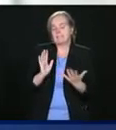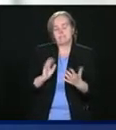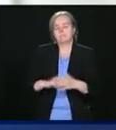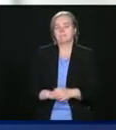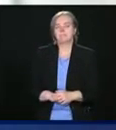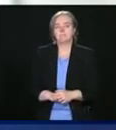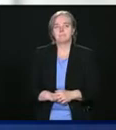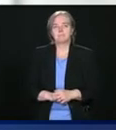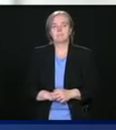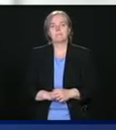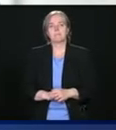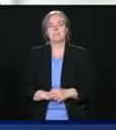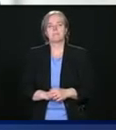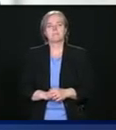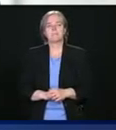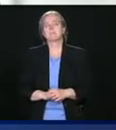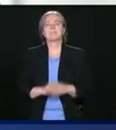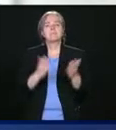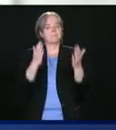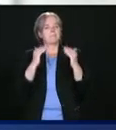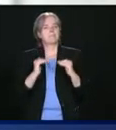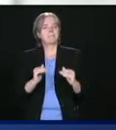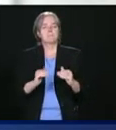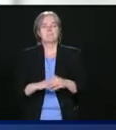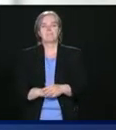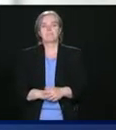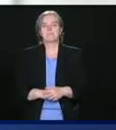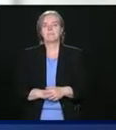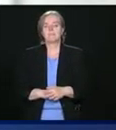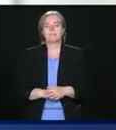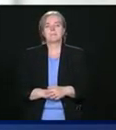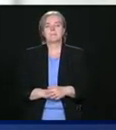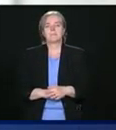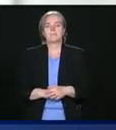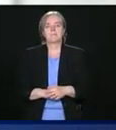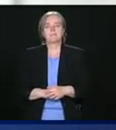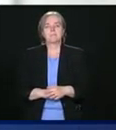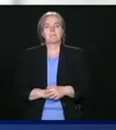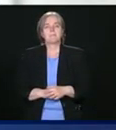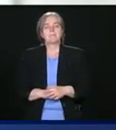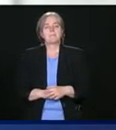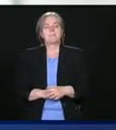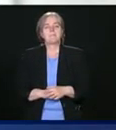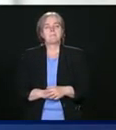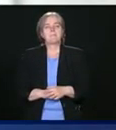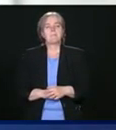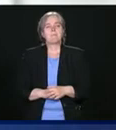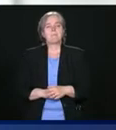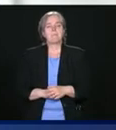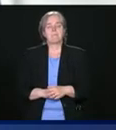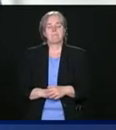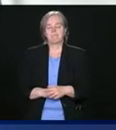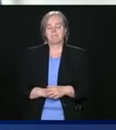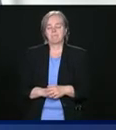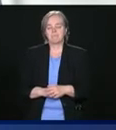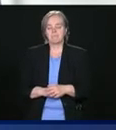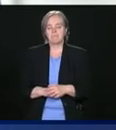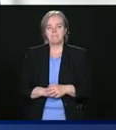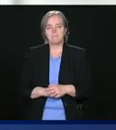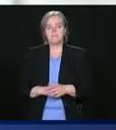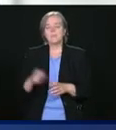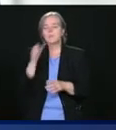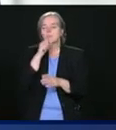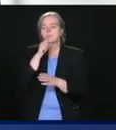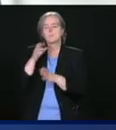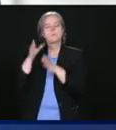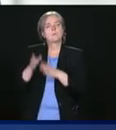Thank you. Next question. Operator. Merci. Thank you. Next question. Theresa Wright from the Canadian Press. Your line is